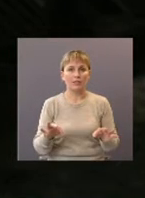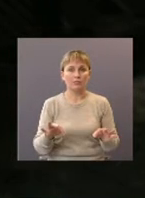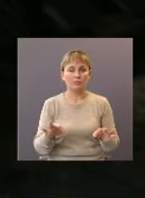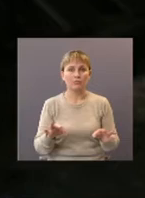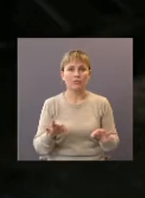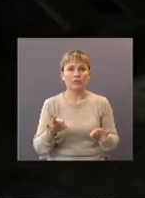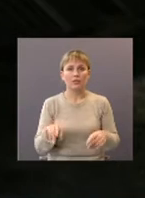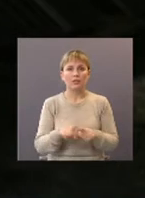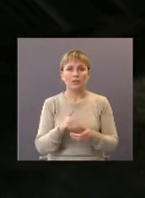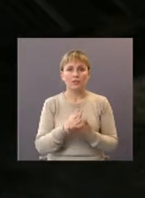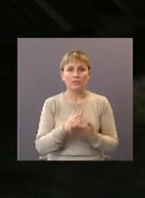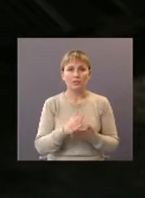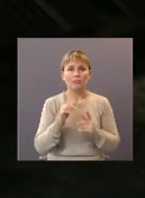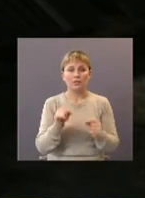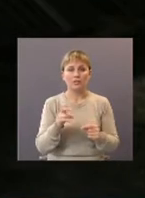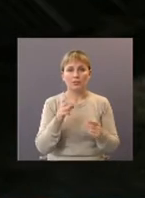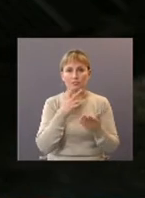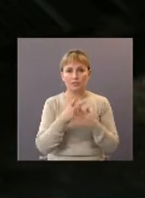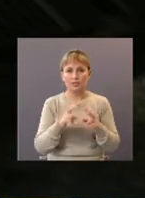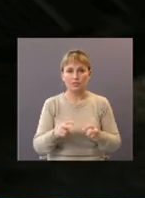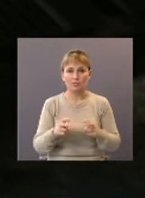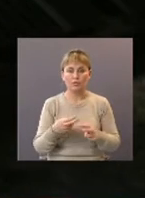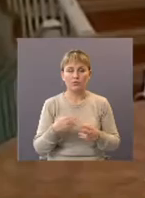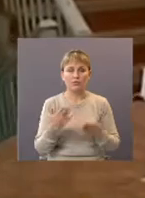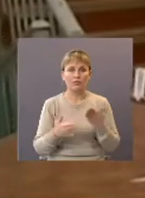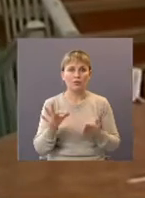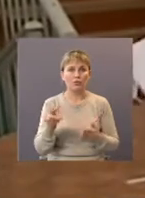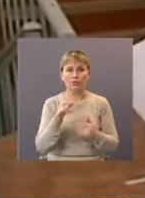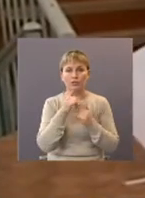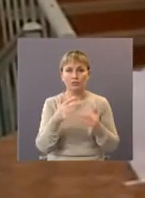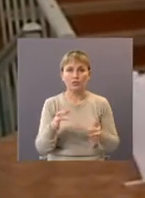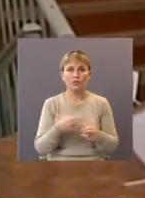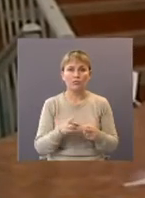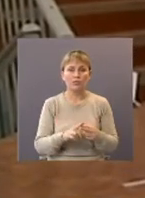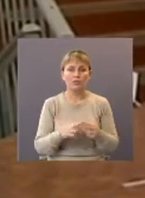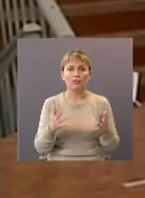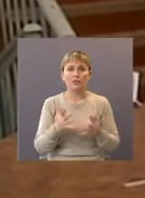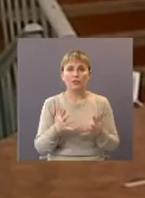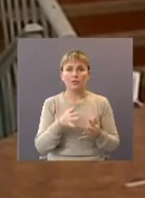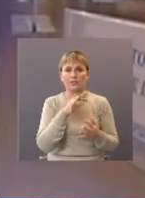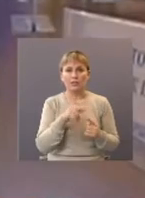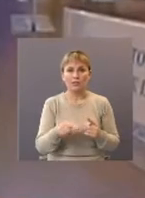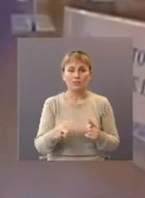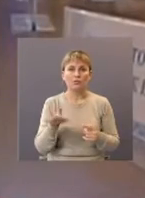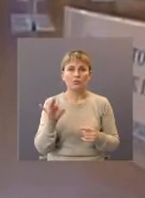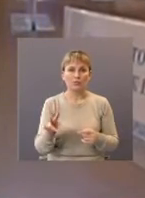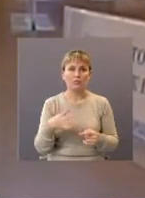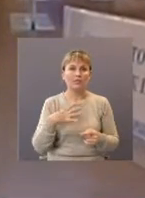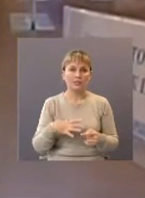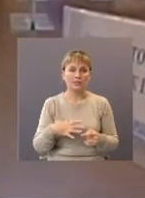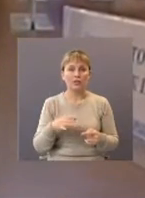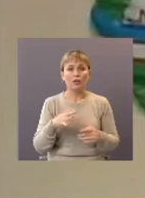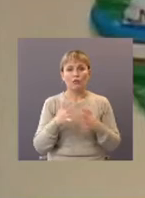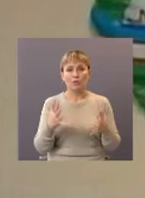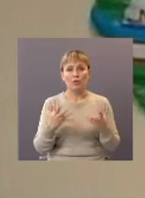ли он таковым является, пойти на пересмотр этих шагов он, наверное, не сможет. Поэтому в какой-то степени он обречен проводить, может быть, более в